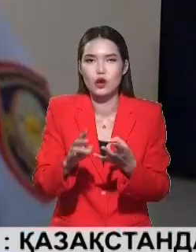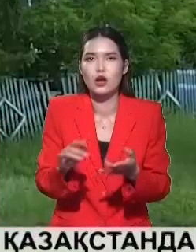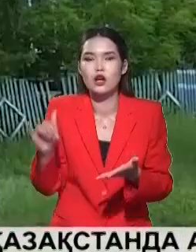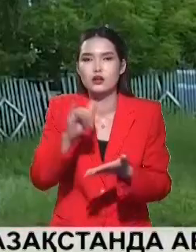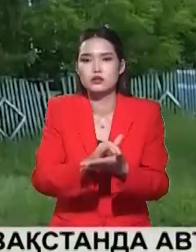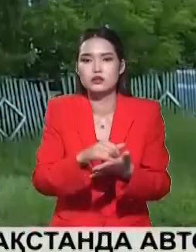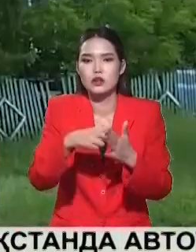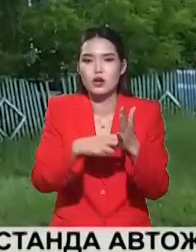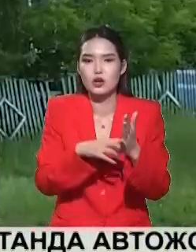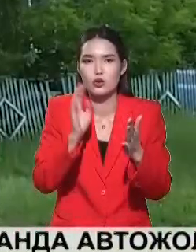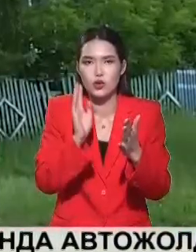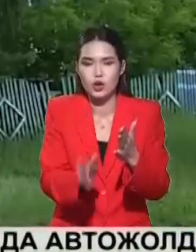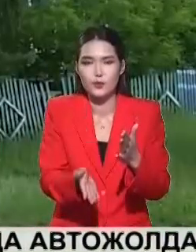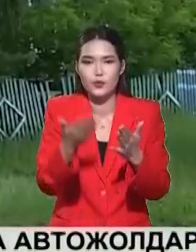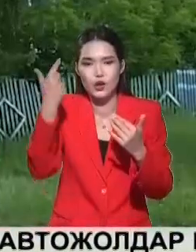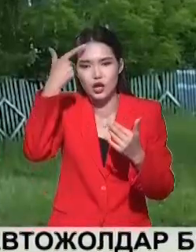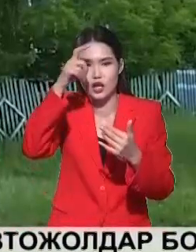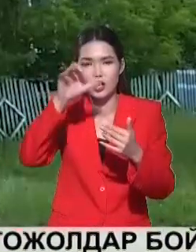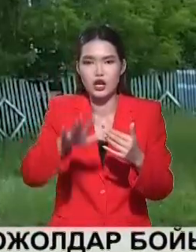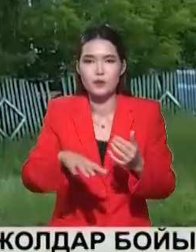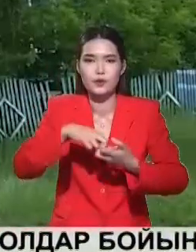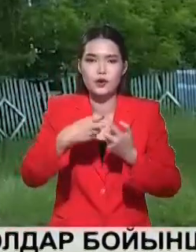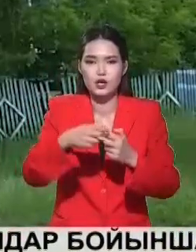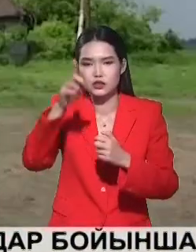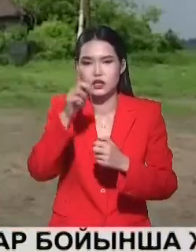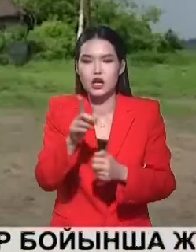енгізілді. Сот медициналық сараптаманың нәтижесі бір айдан